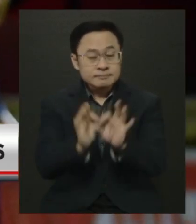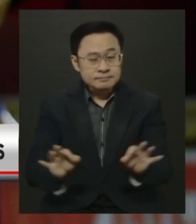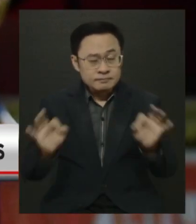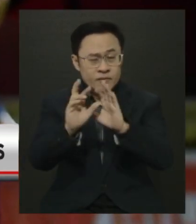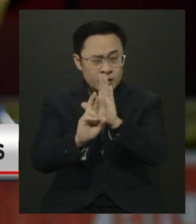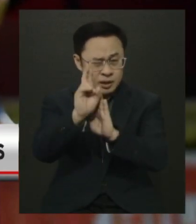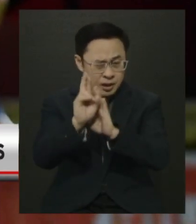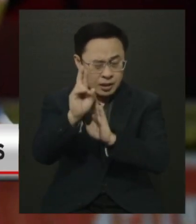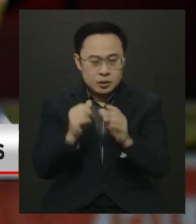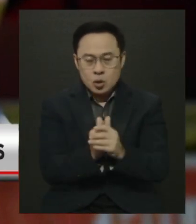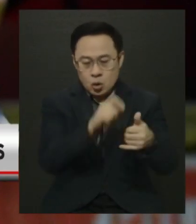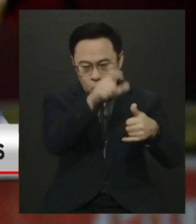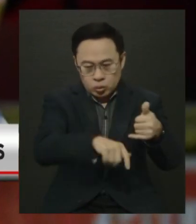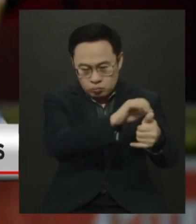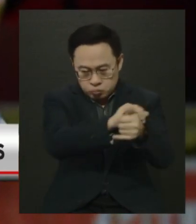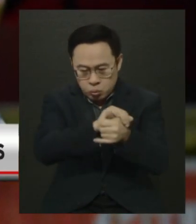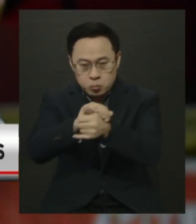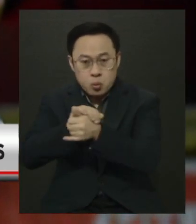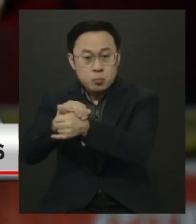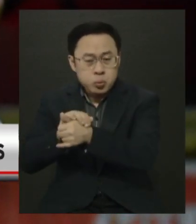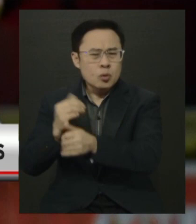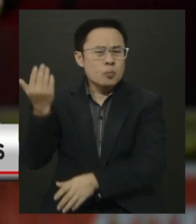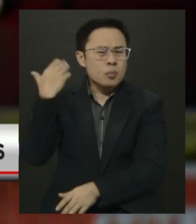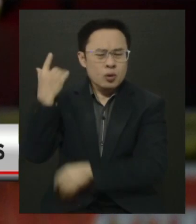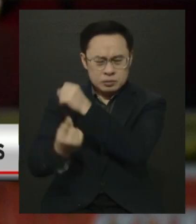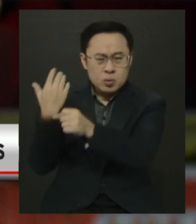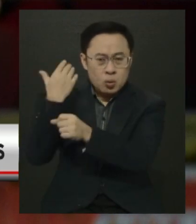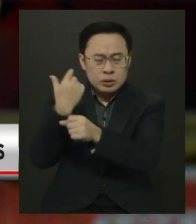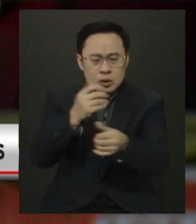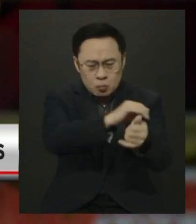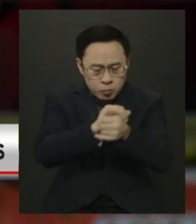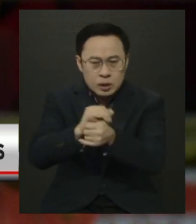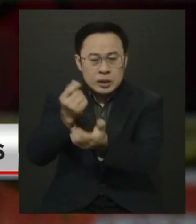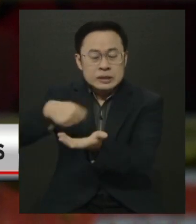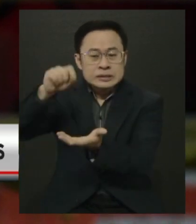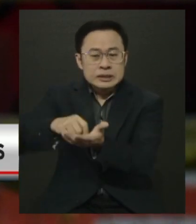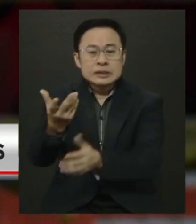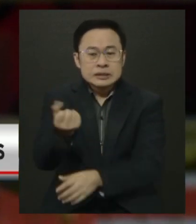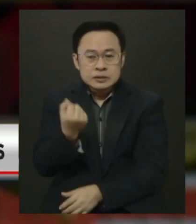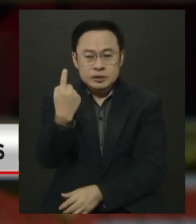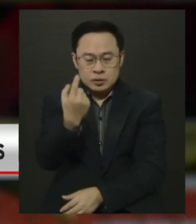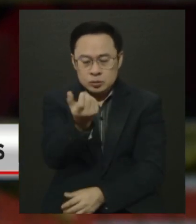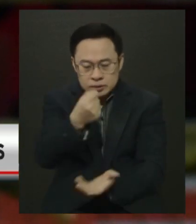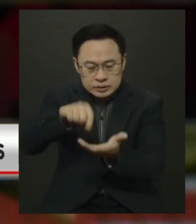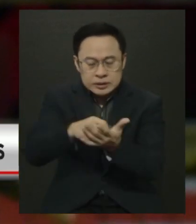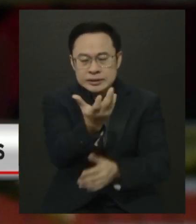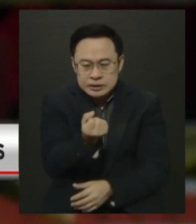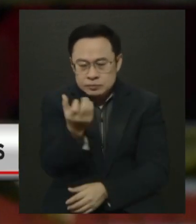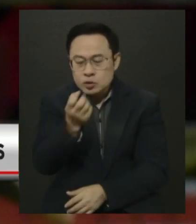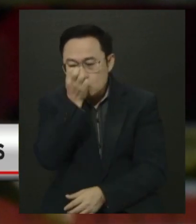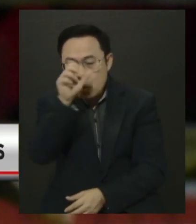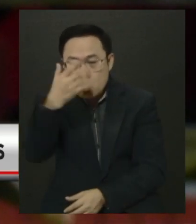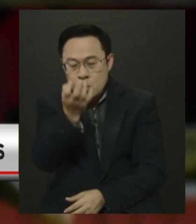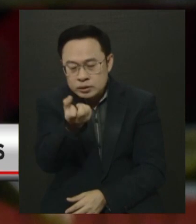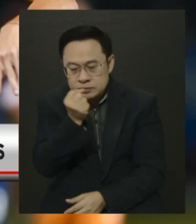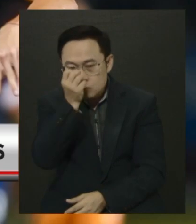ริมทัพมาด้วยสัญญายืมตัวซะส่วนใหญ ่ นะฮะแล้วก็นักเตะไทยเนี่ยก็เสียตัวหลักไปเยอะนะเสียสรณนอนุอินนะครับ